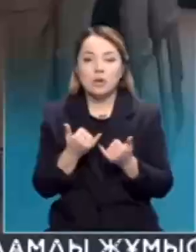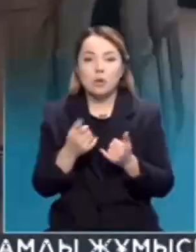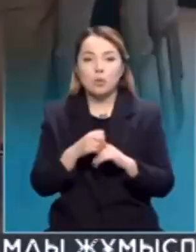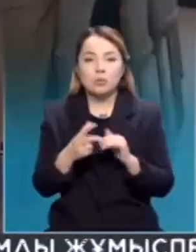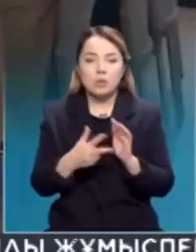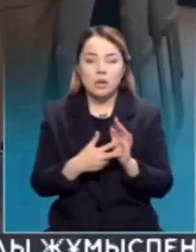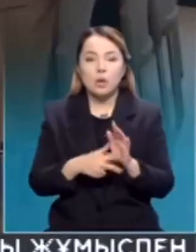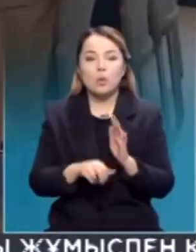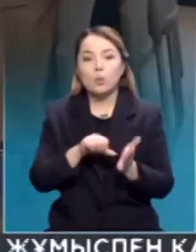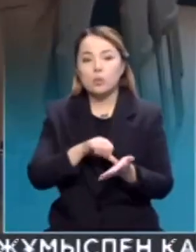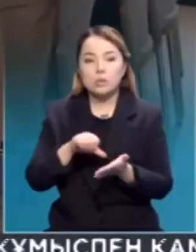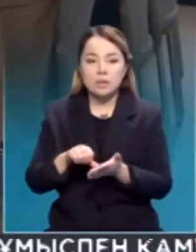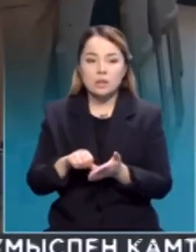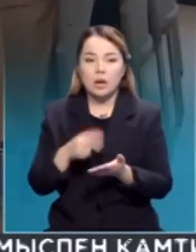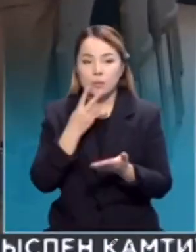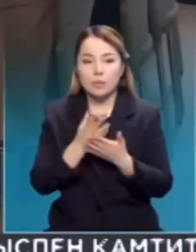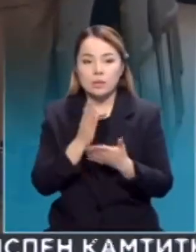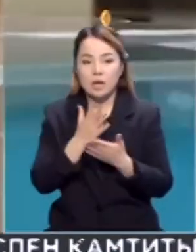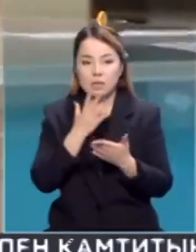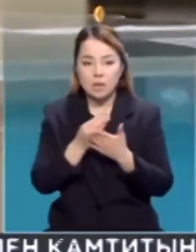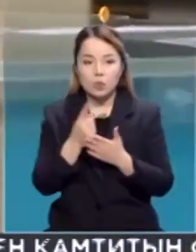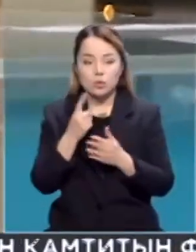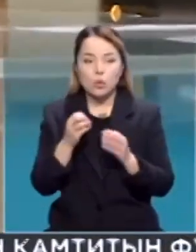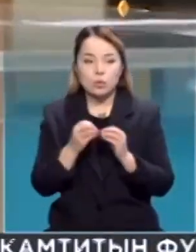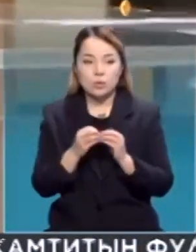учаскелік комиссия мүшесі 110 бап бойынша